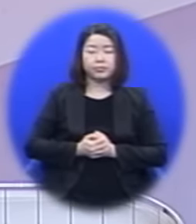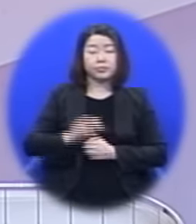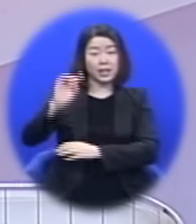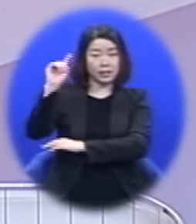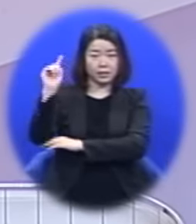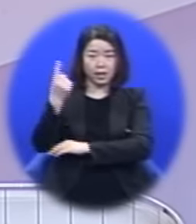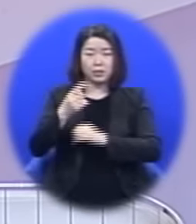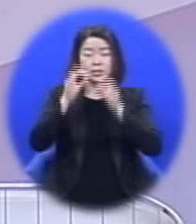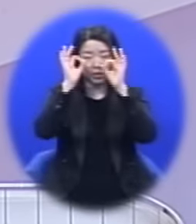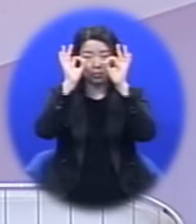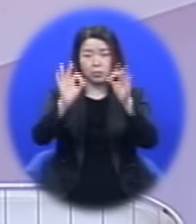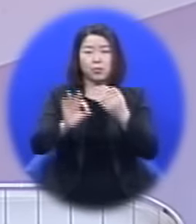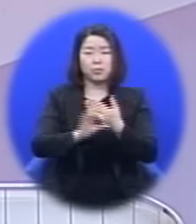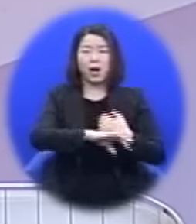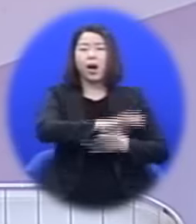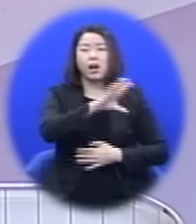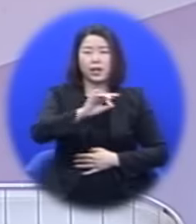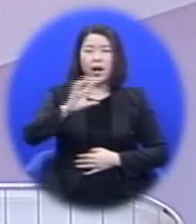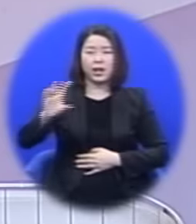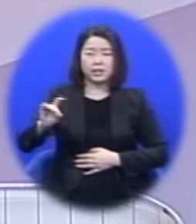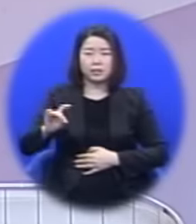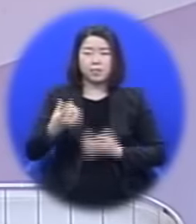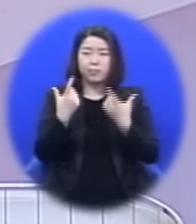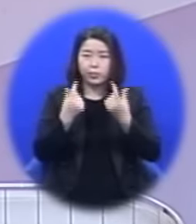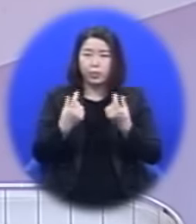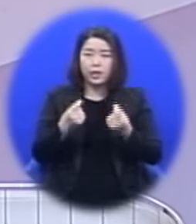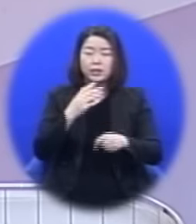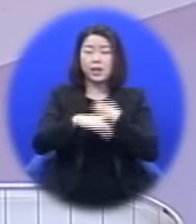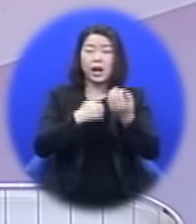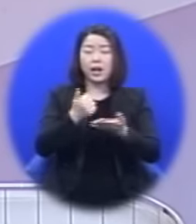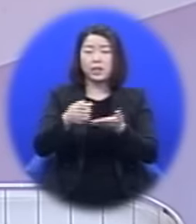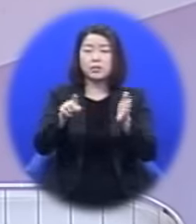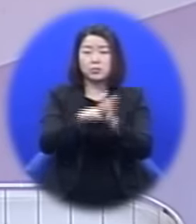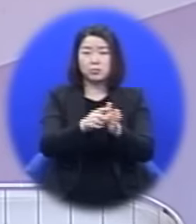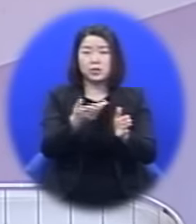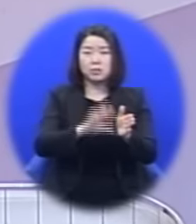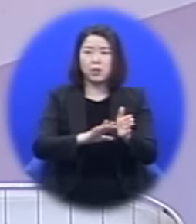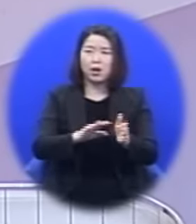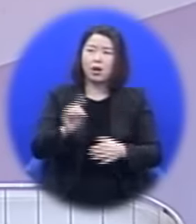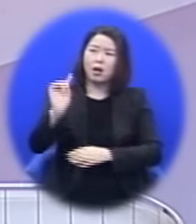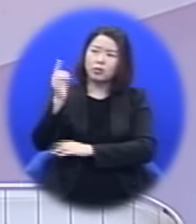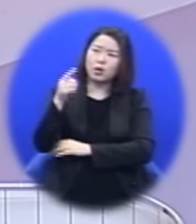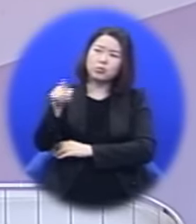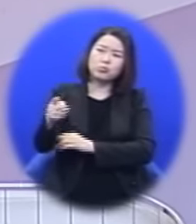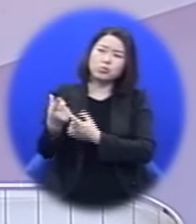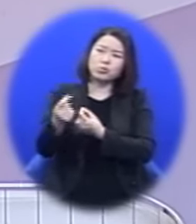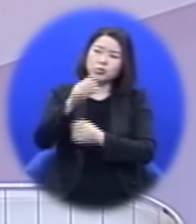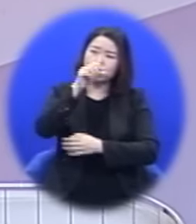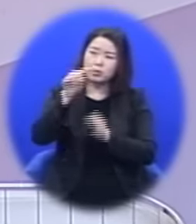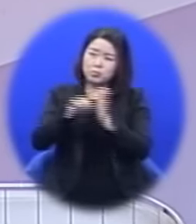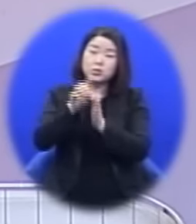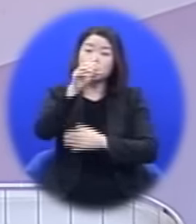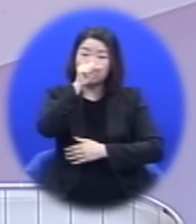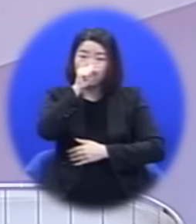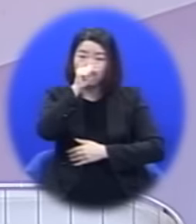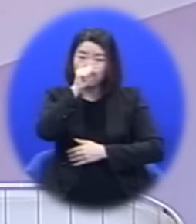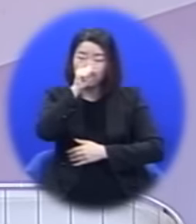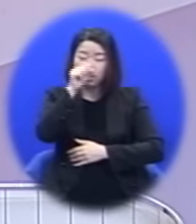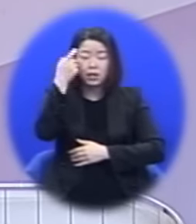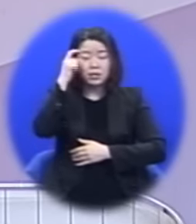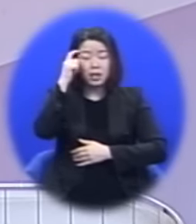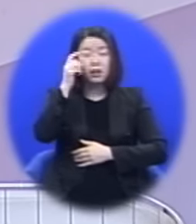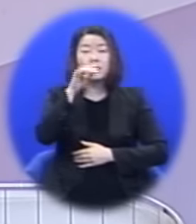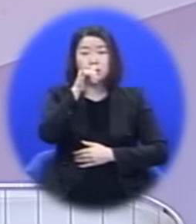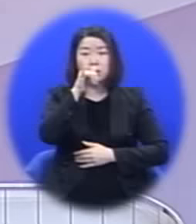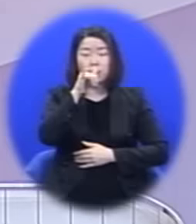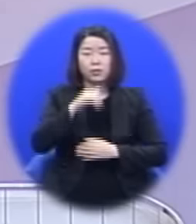다윗을 보면 때때로 똑같은 하나님을 믿는데 어떻게 다윗은 저렇게 믿음이 좋을까 이런 생각이 들 때가 있습니다.